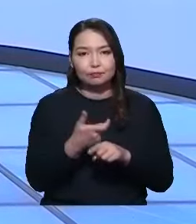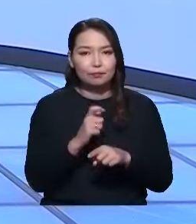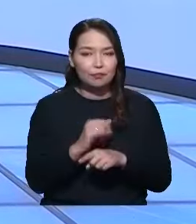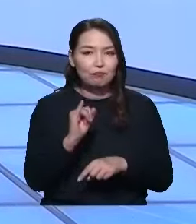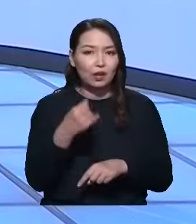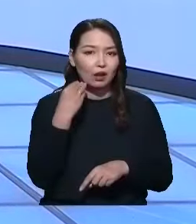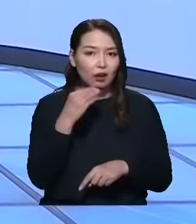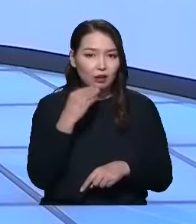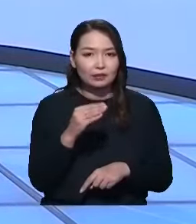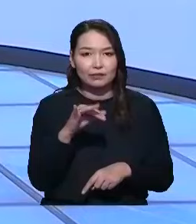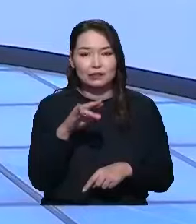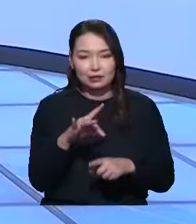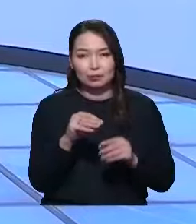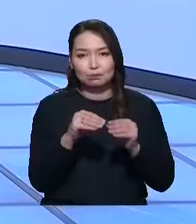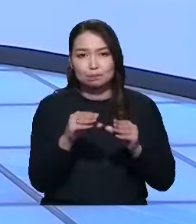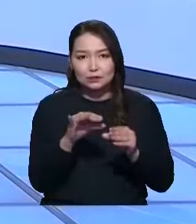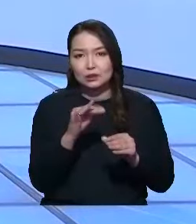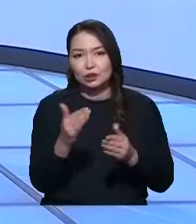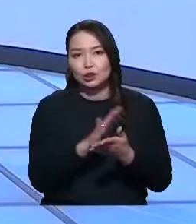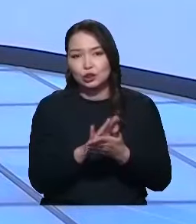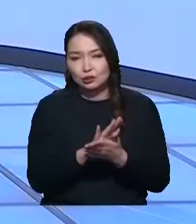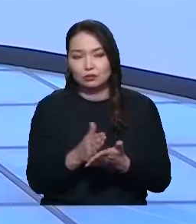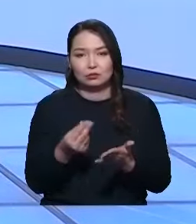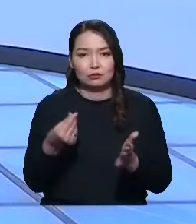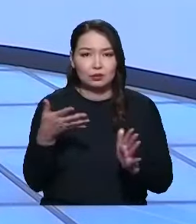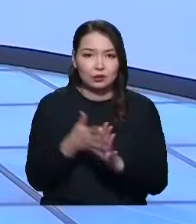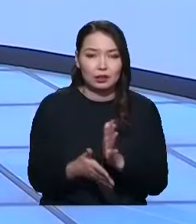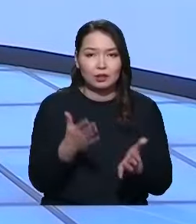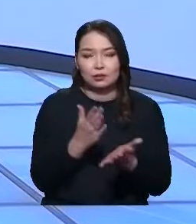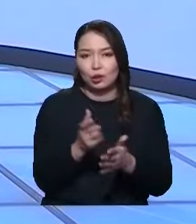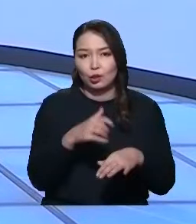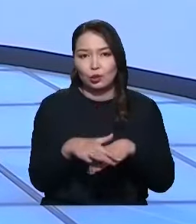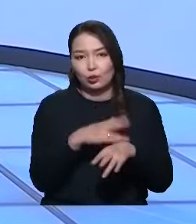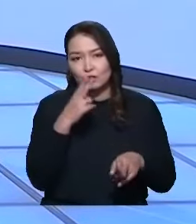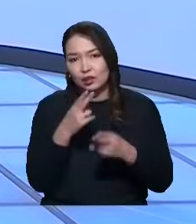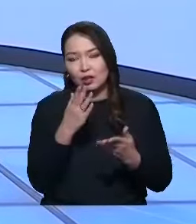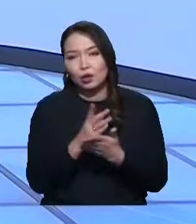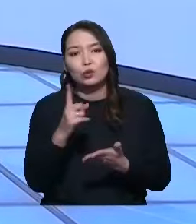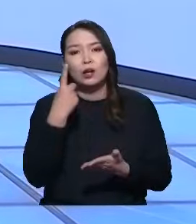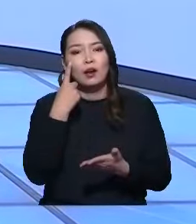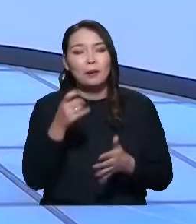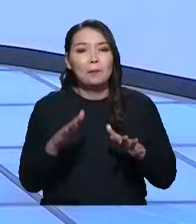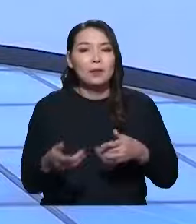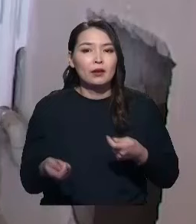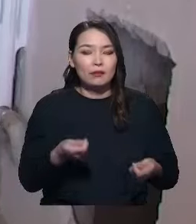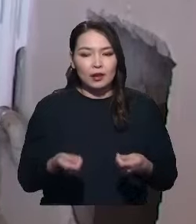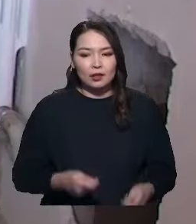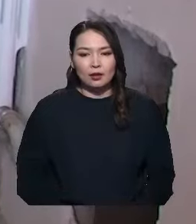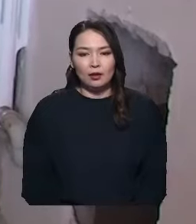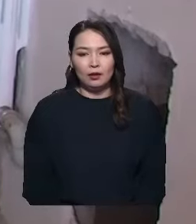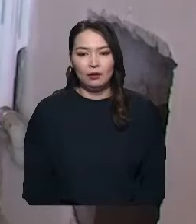фильтры забиваются, а их чистка бьет по карману, говорят люди. Что на это отвечают местные власти, расскажет Анар Нуртазина.